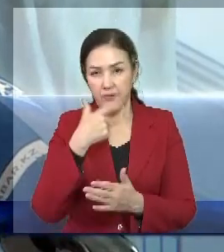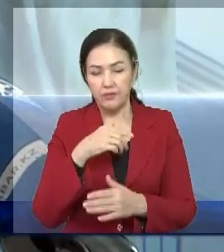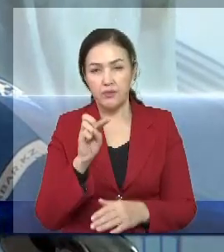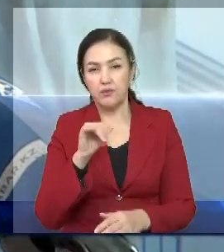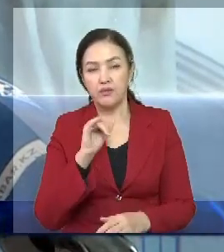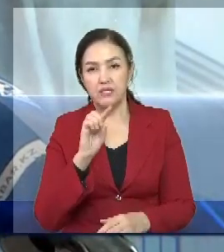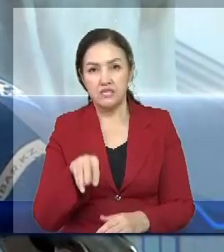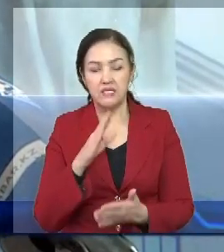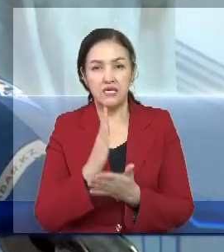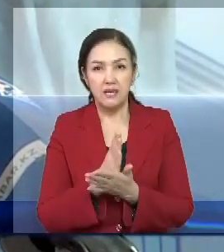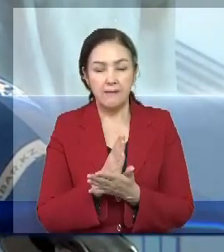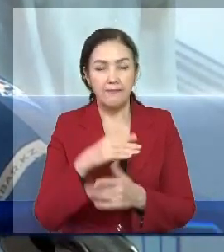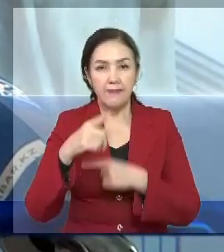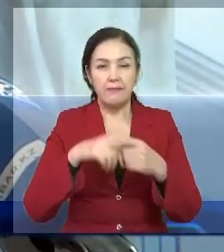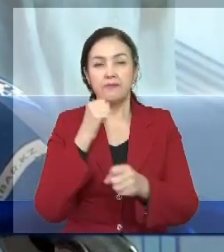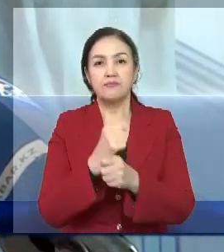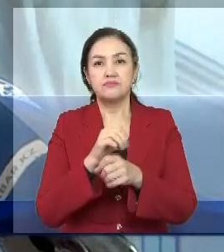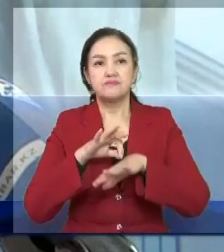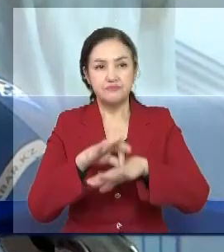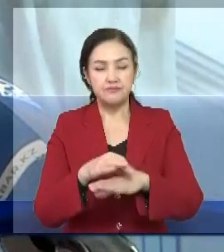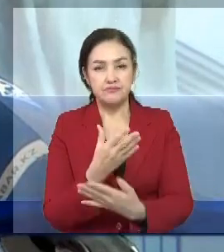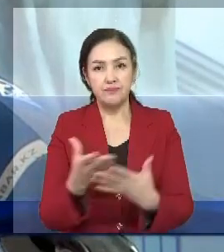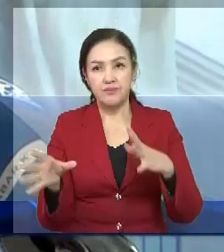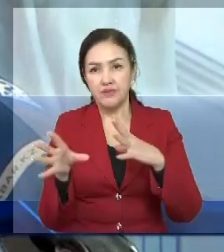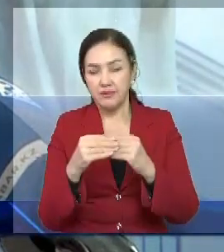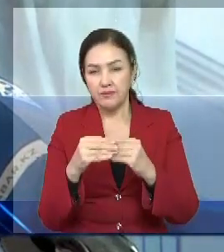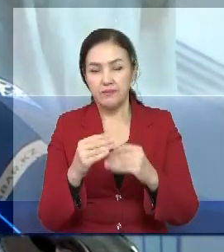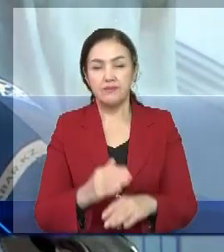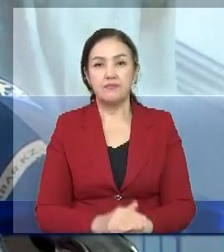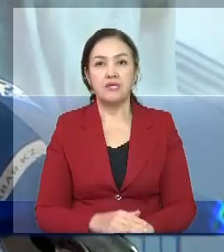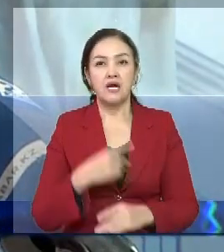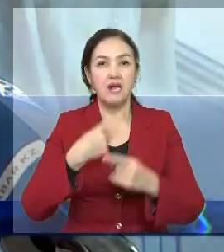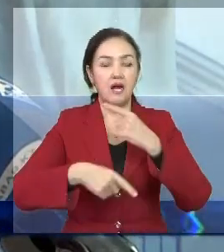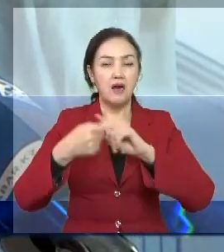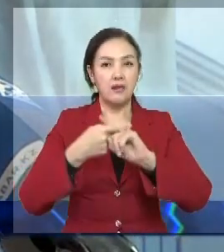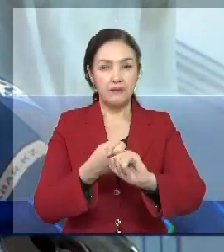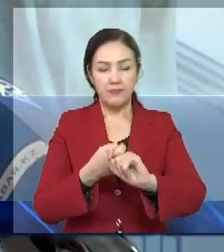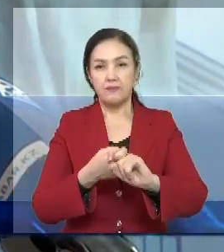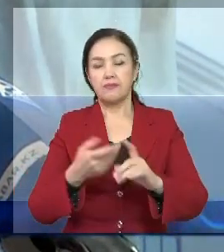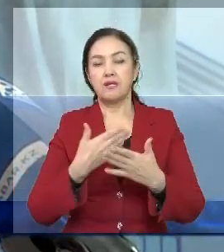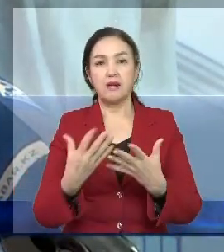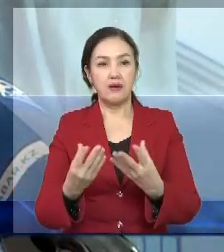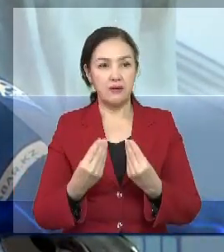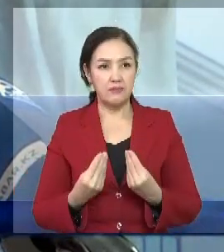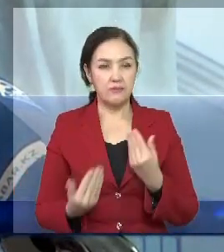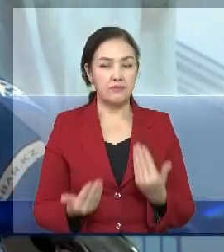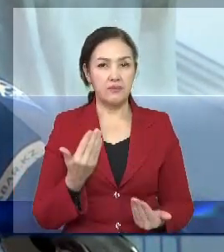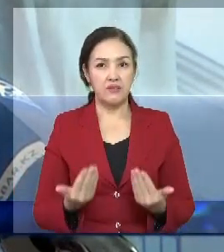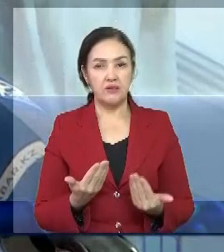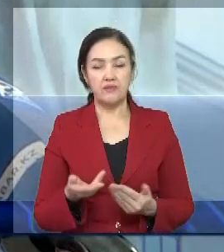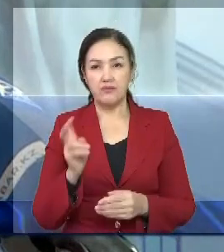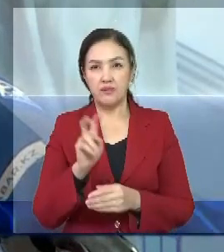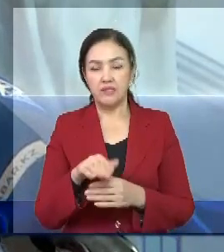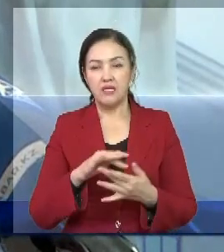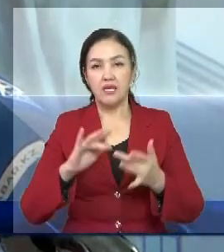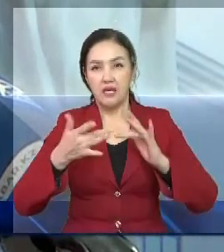юрист, который дальнейшую работу проводят с ними уже юристы. Обратную связь каким мы образом получаем? Вот если вы зайдете на